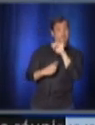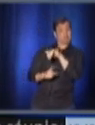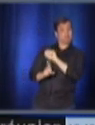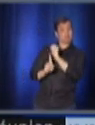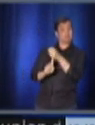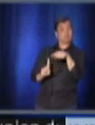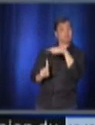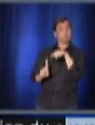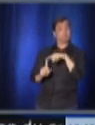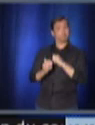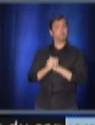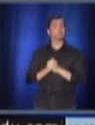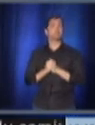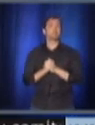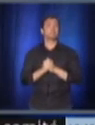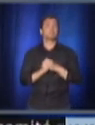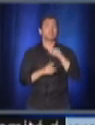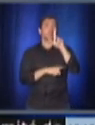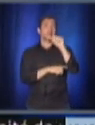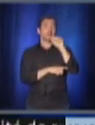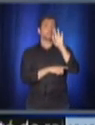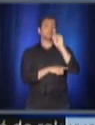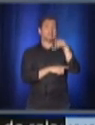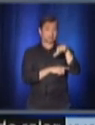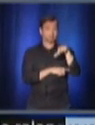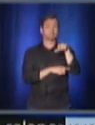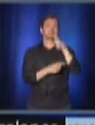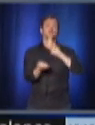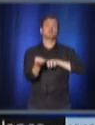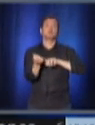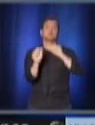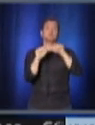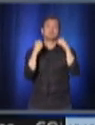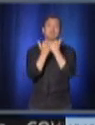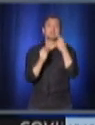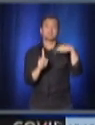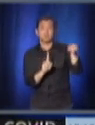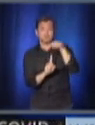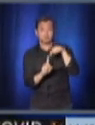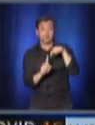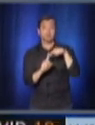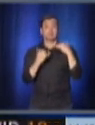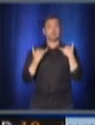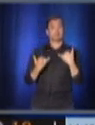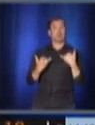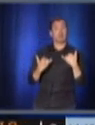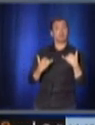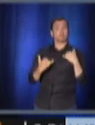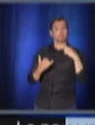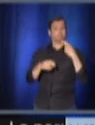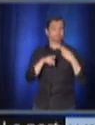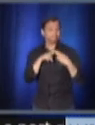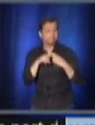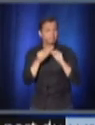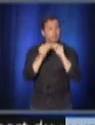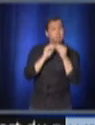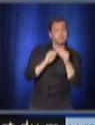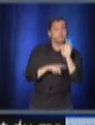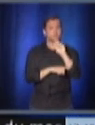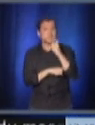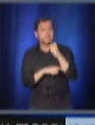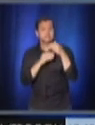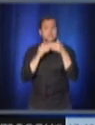avec la FIC, la Fédération des infirmiers et infirmières du Québec, pour que nous puissions trouver non seulement comment nous l'avons fait jusqu'ici avec des